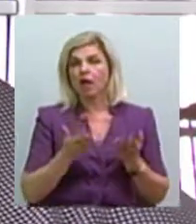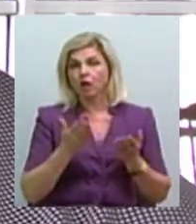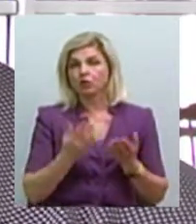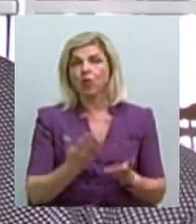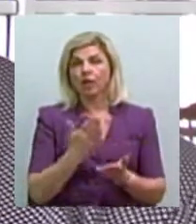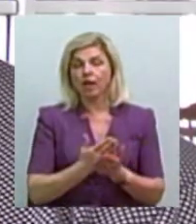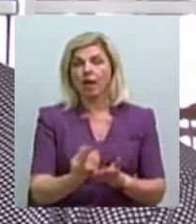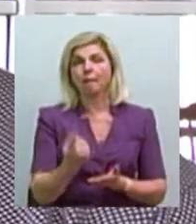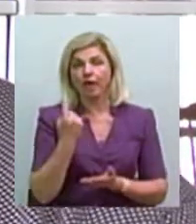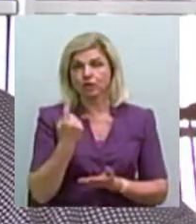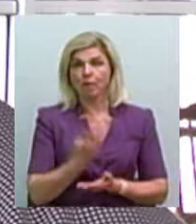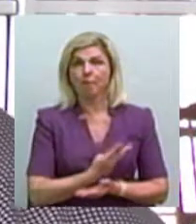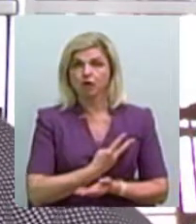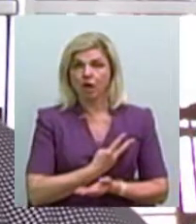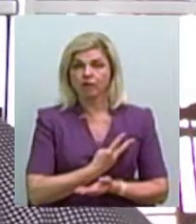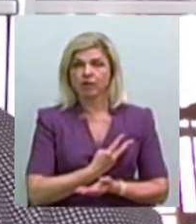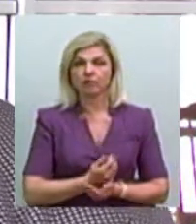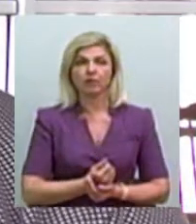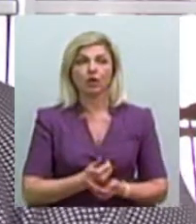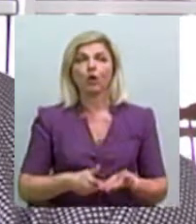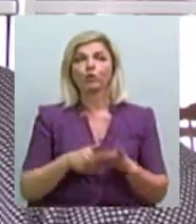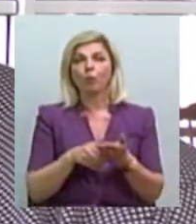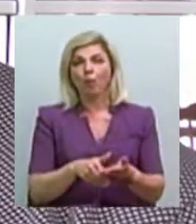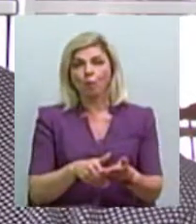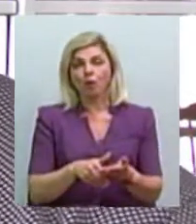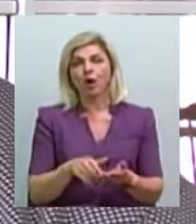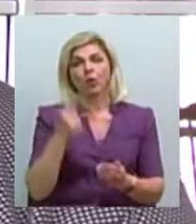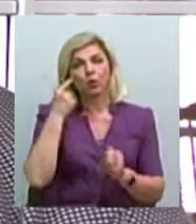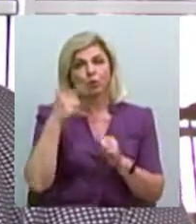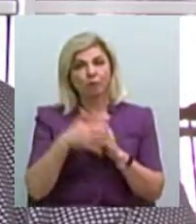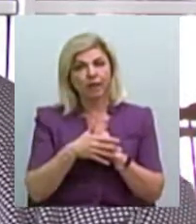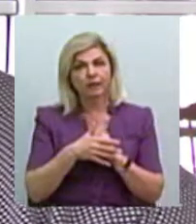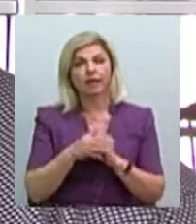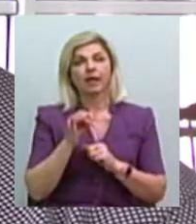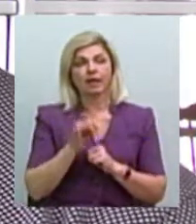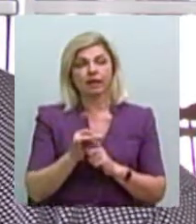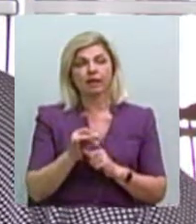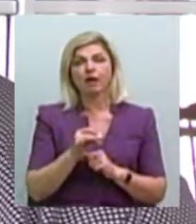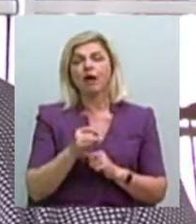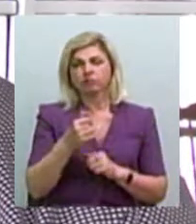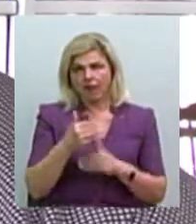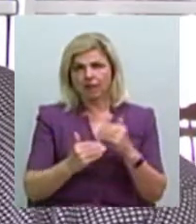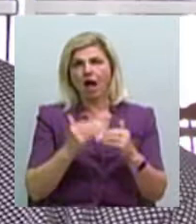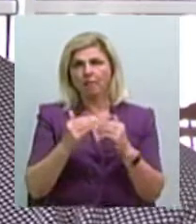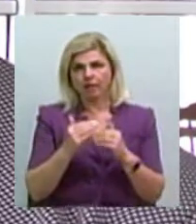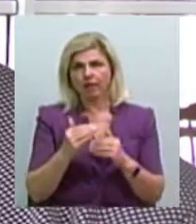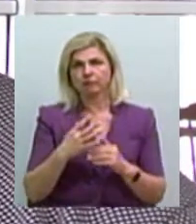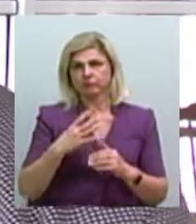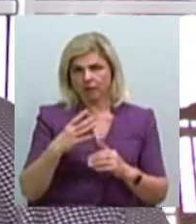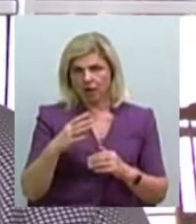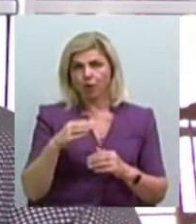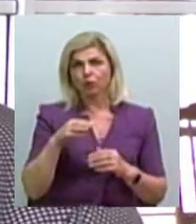перше бажання, допомога, розуміння і пройдені всі етапи, то результат